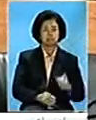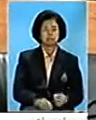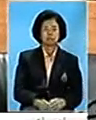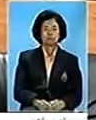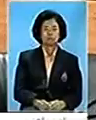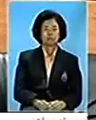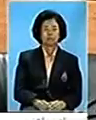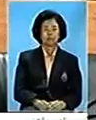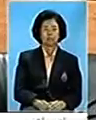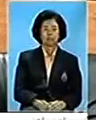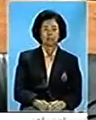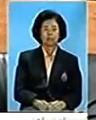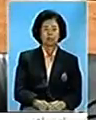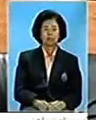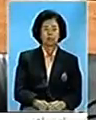ผมเรียนกับทาง